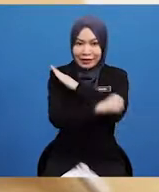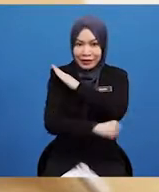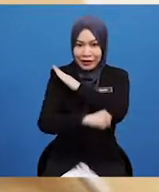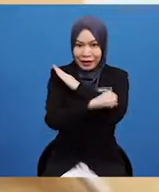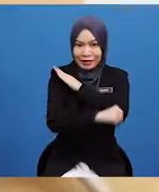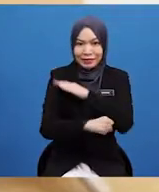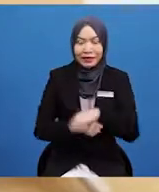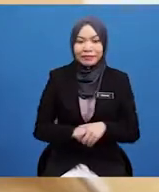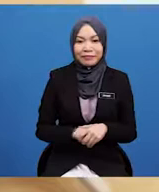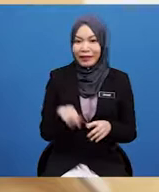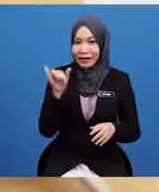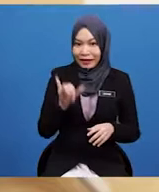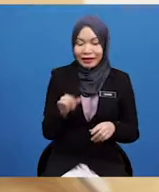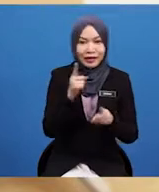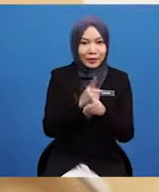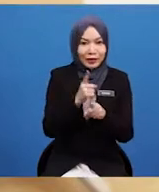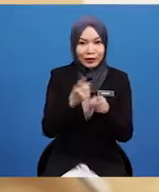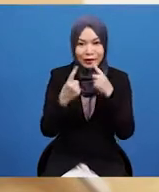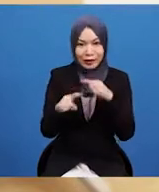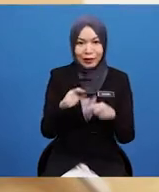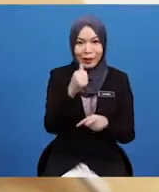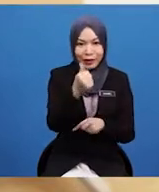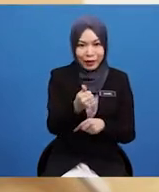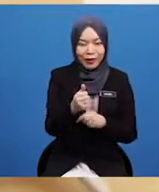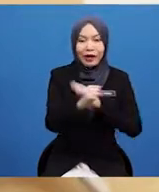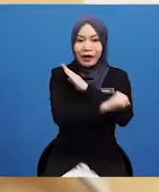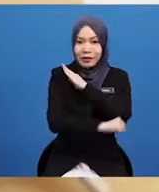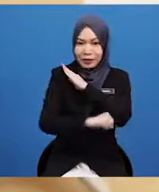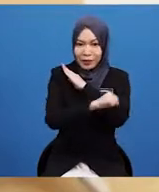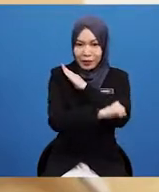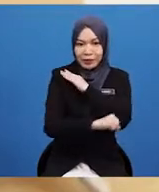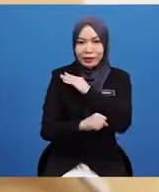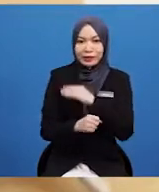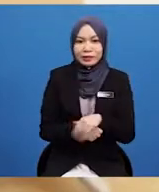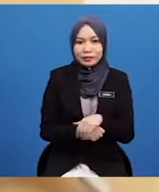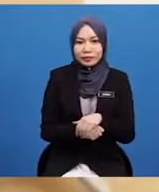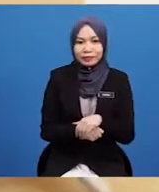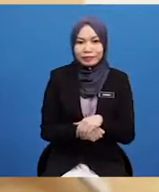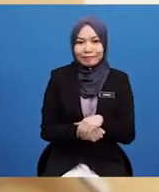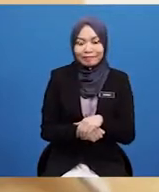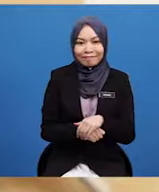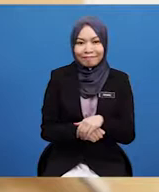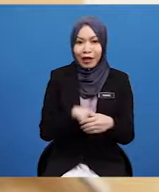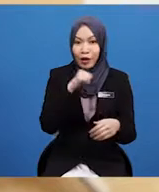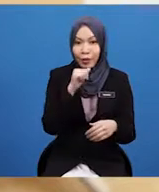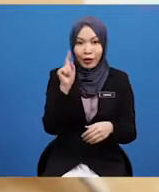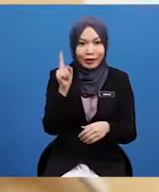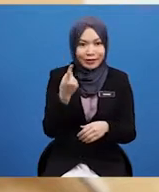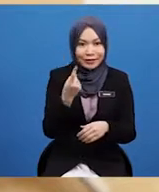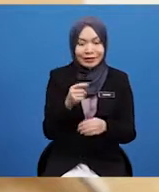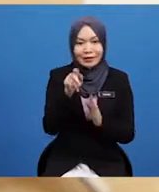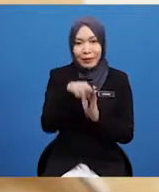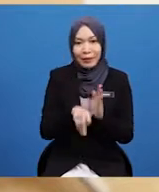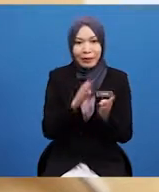Ya, sangat betul jawapan itu. Nasionalisme juga tidak terhad kepada pembebasan kuasa